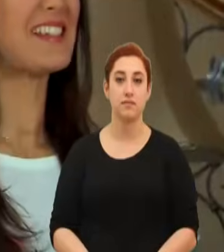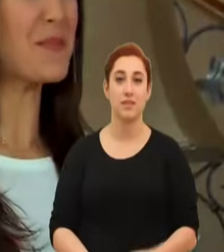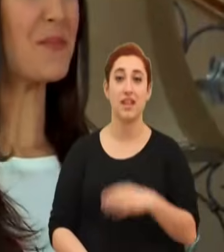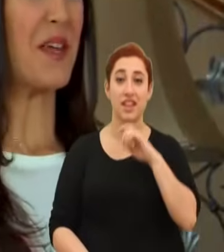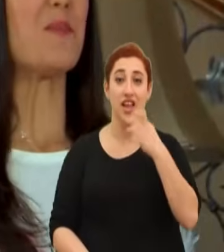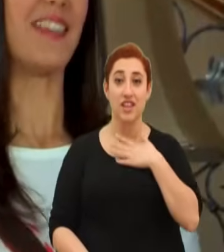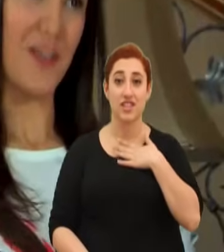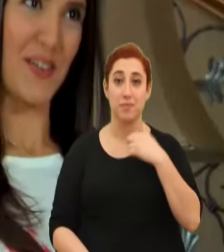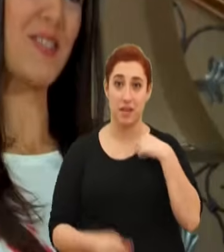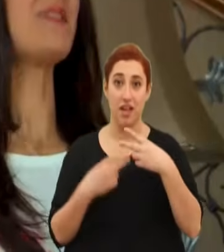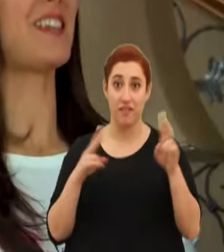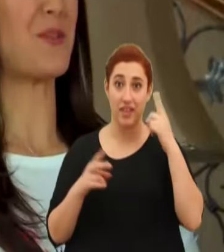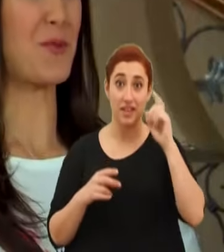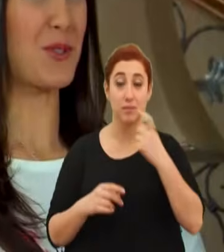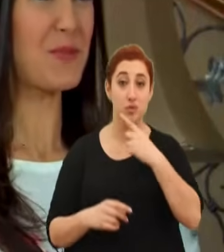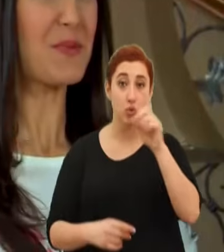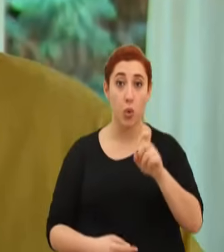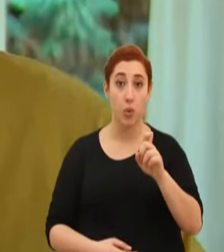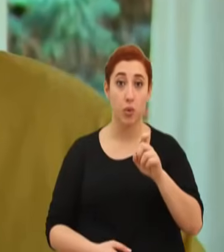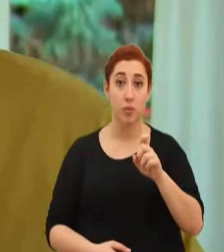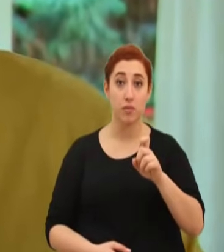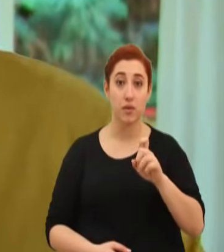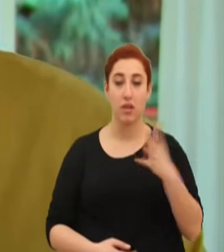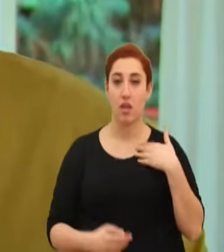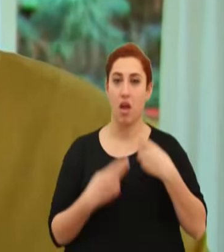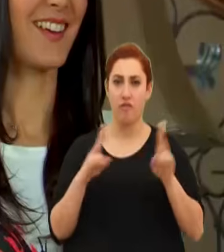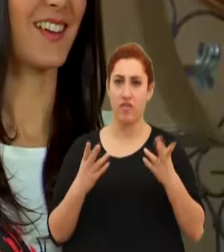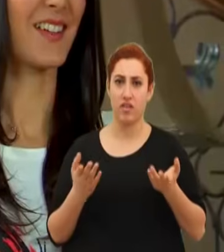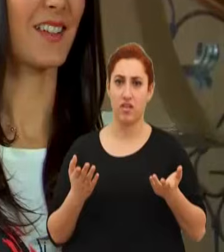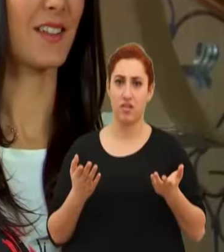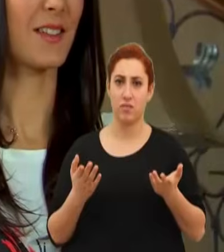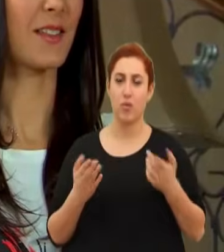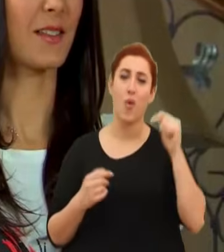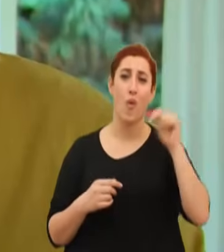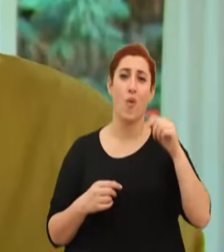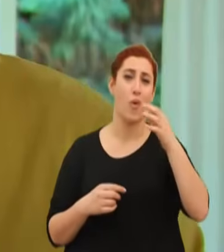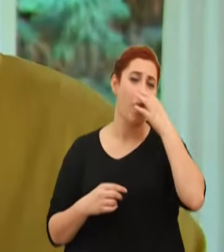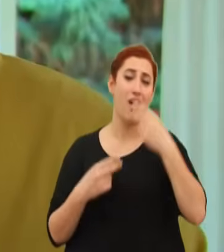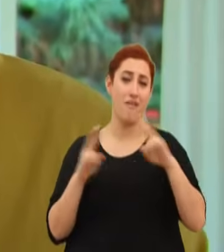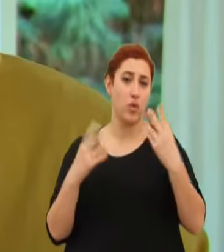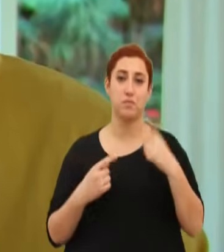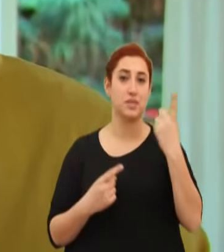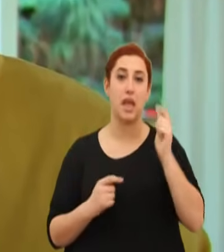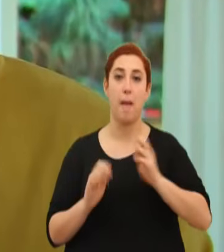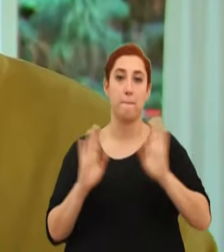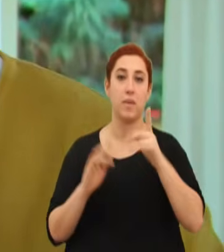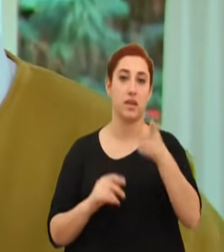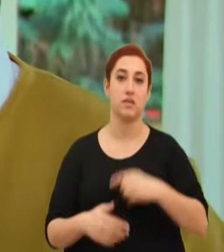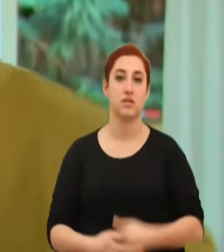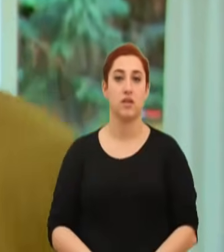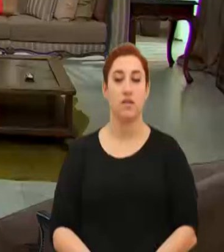Bakalım. Yok, dayıcım, beni affettin mi diye sormuştum. Niye affetmesin? Öyle kolay affedilecek bir şey yapmadın sen küçük